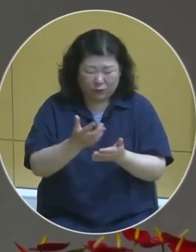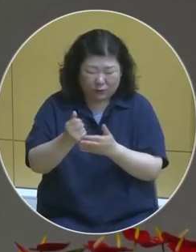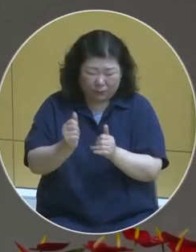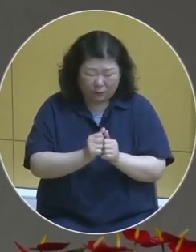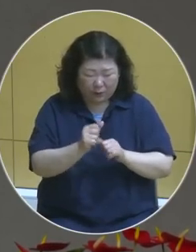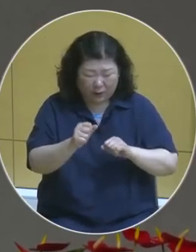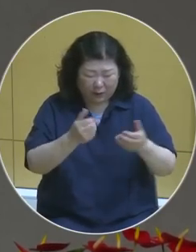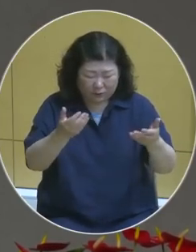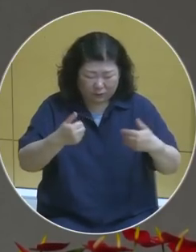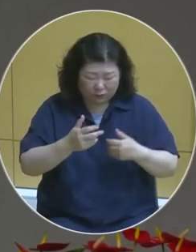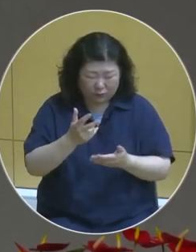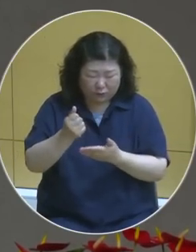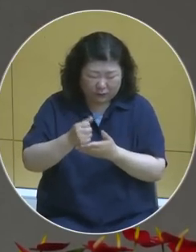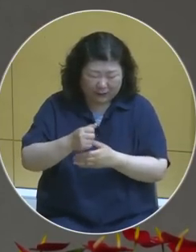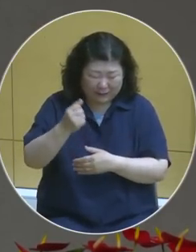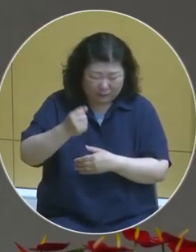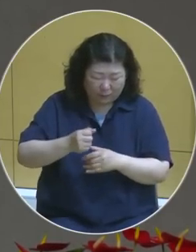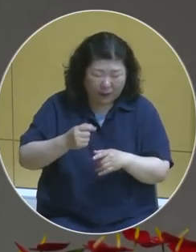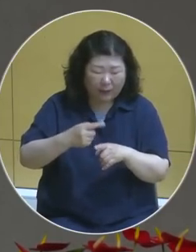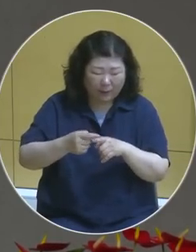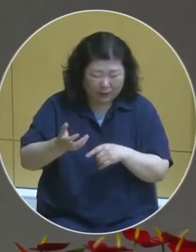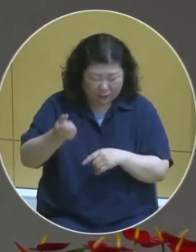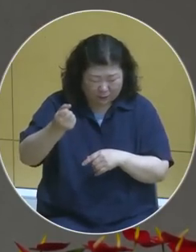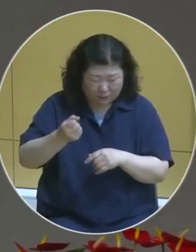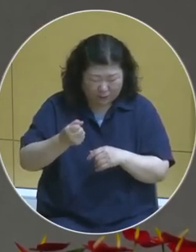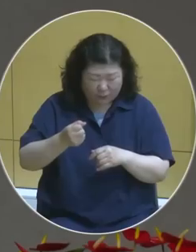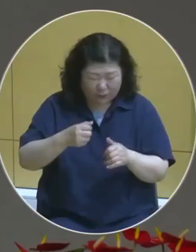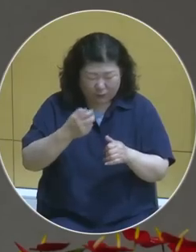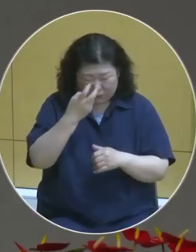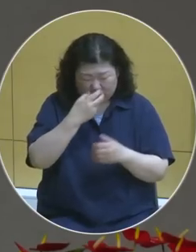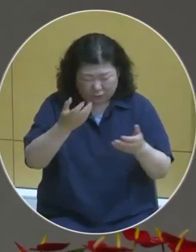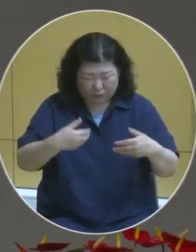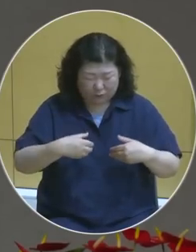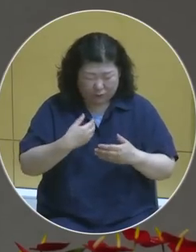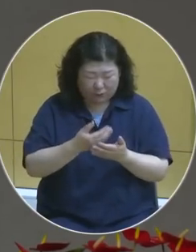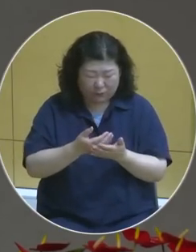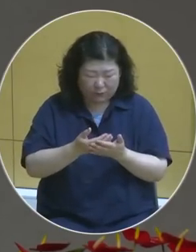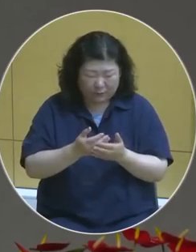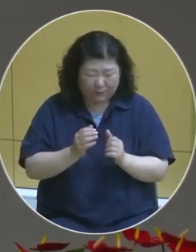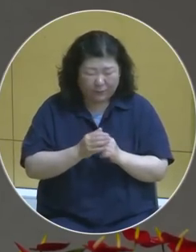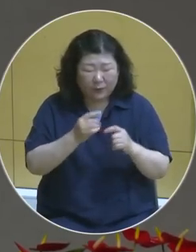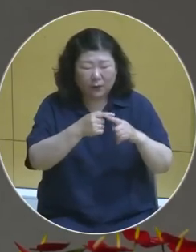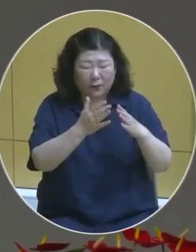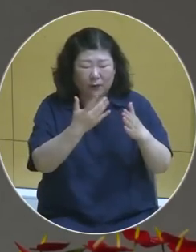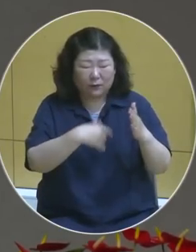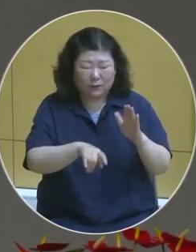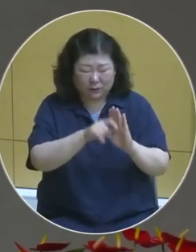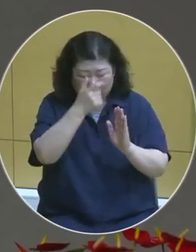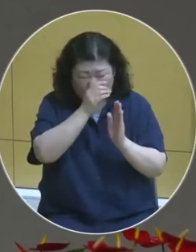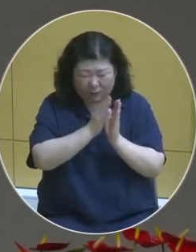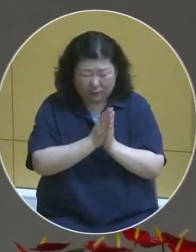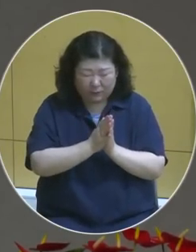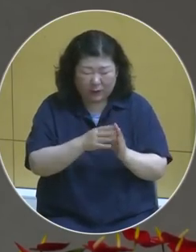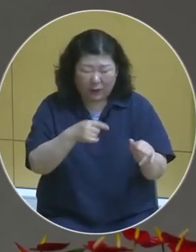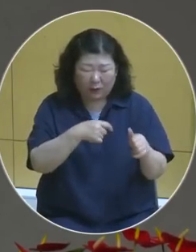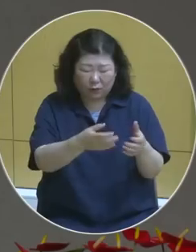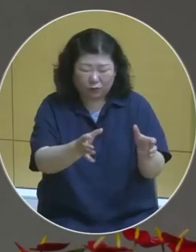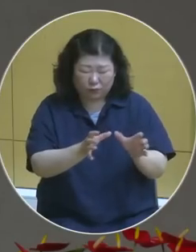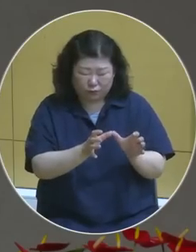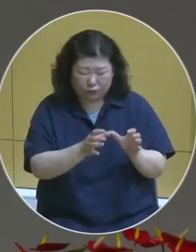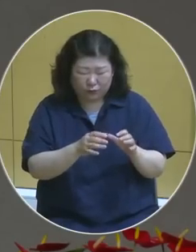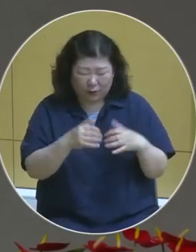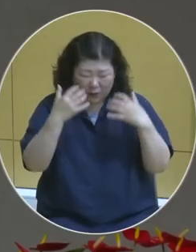지팡이와 막대기로 이들을 지켜주시옵소서. 저희 교회를 위하여 기도합니다. 저희 교회 교육부 여름 사역들이 진행 중에